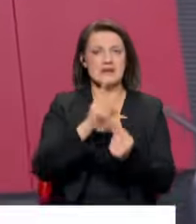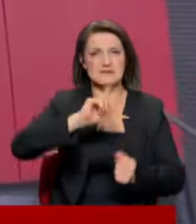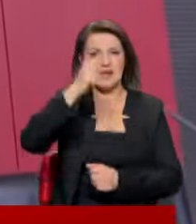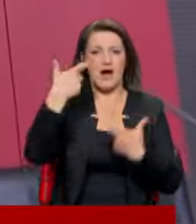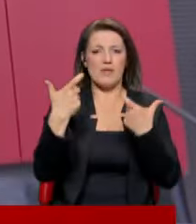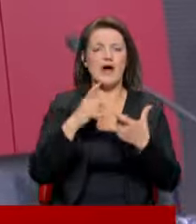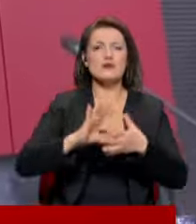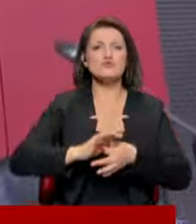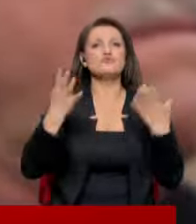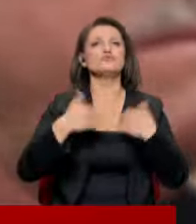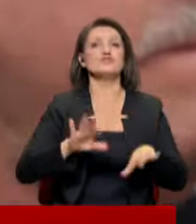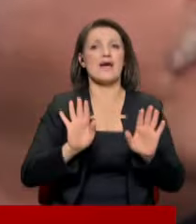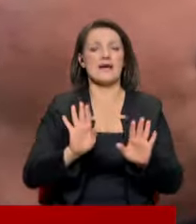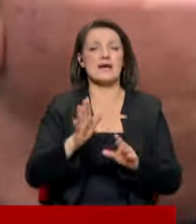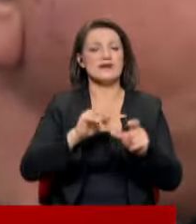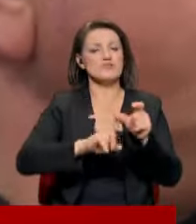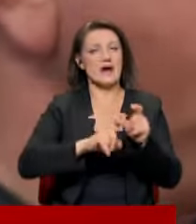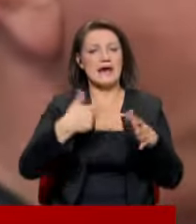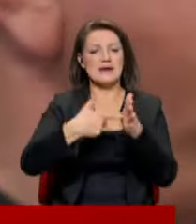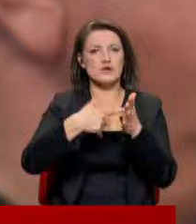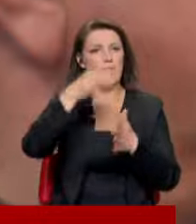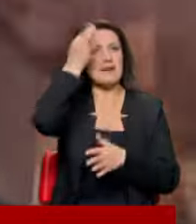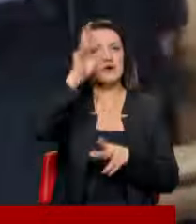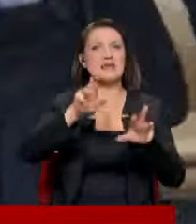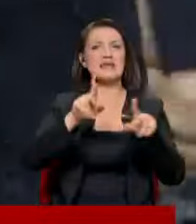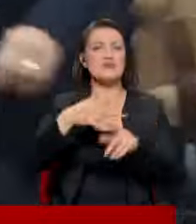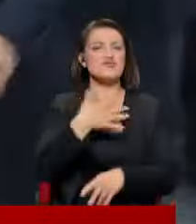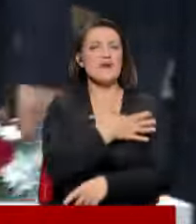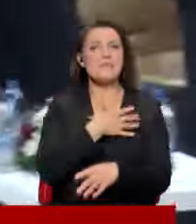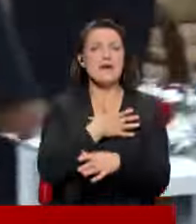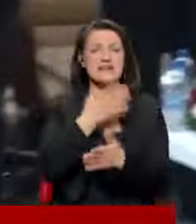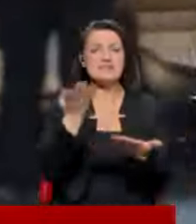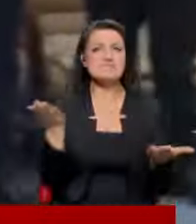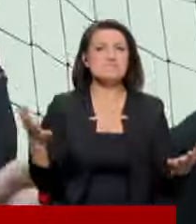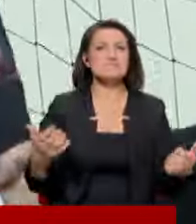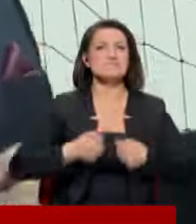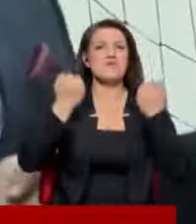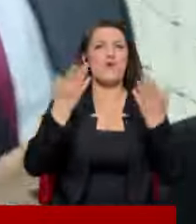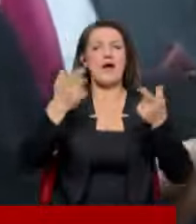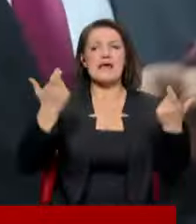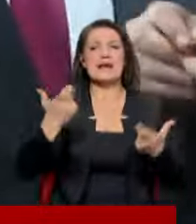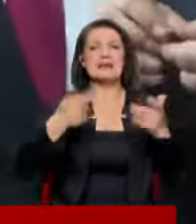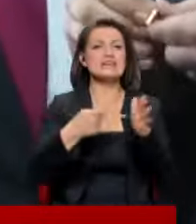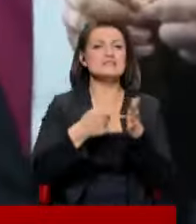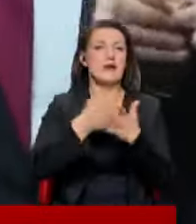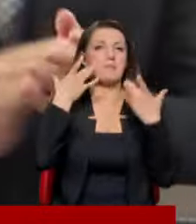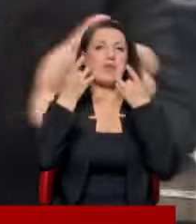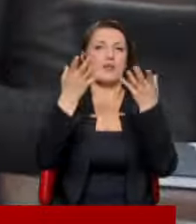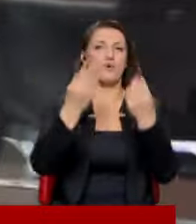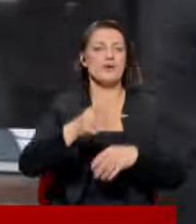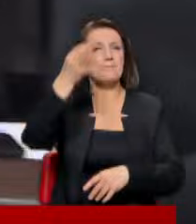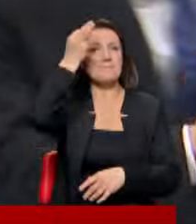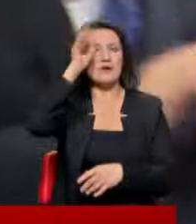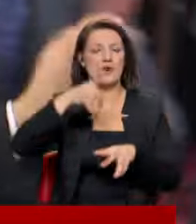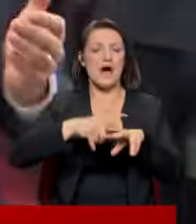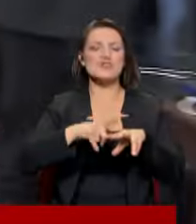sadece Hatay düğümü çözülmeyecek. Çankaya, Kadıköy ve Bakırköy gibi CHP'nin kalesi olarak görülen yerlerde de isimler belirlenecek.